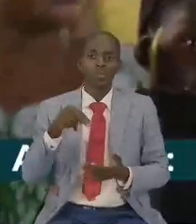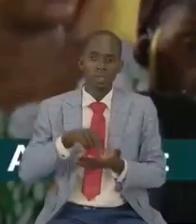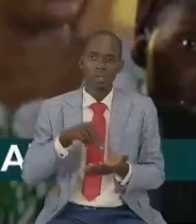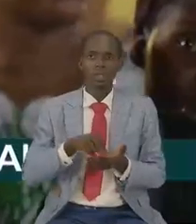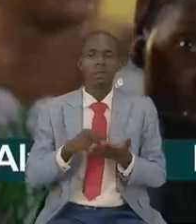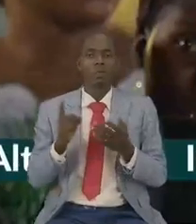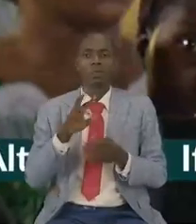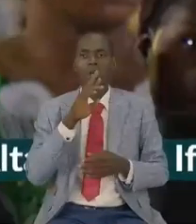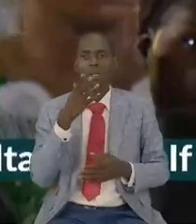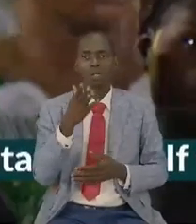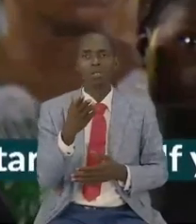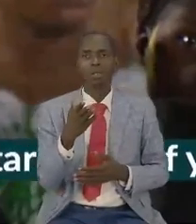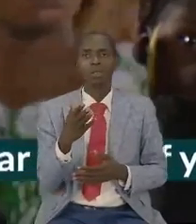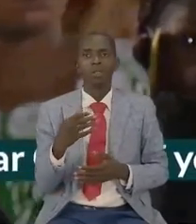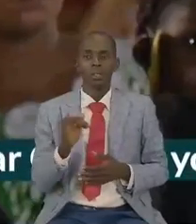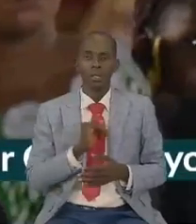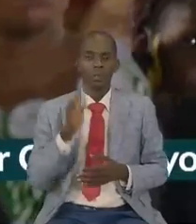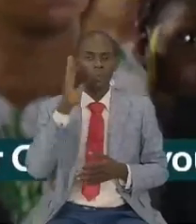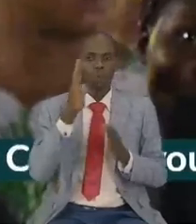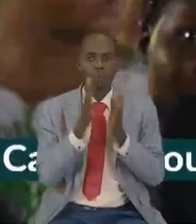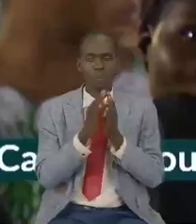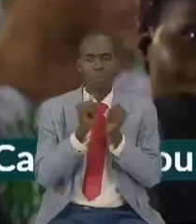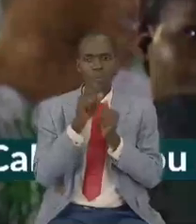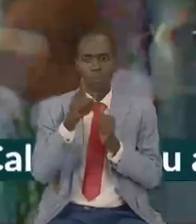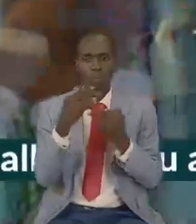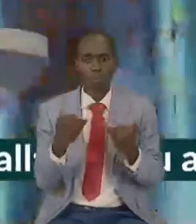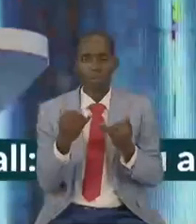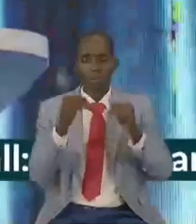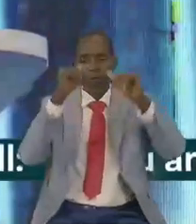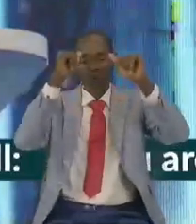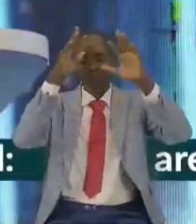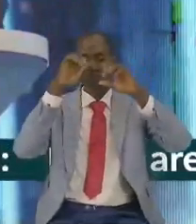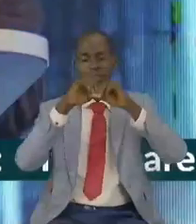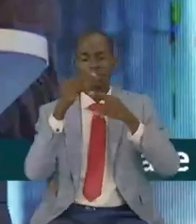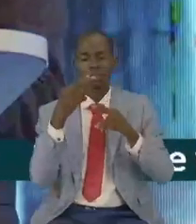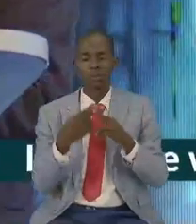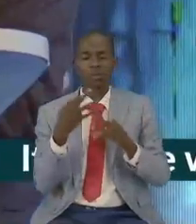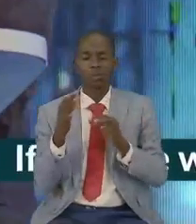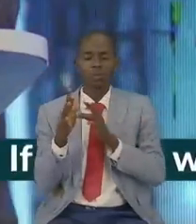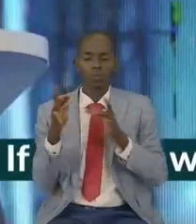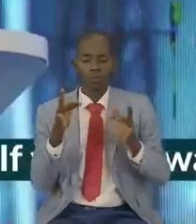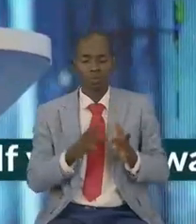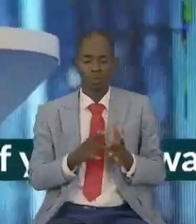là-bas. Je vais prier avec vous, Père, au nom puissant de Jésus.